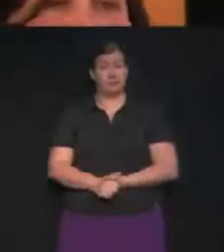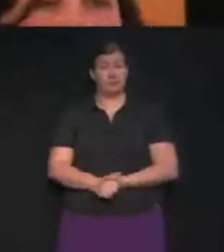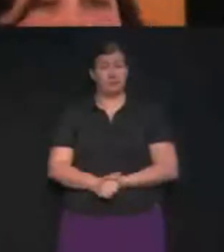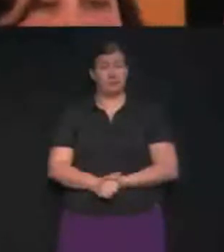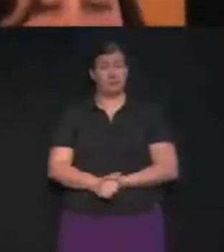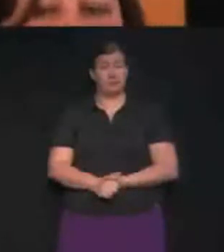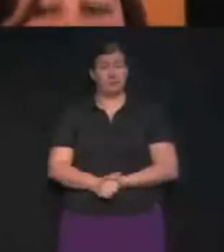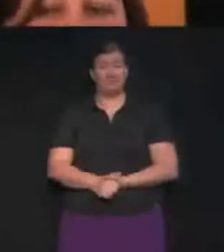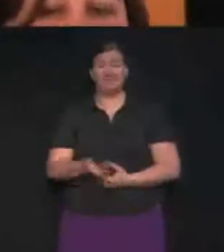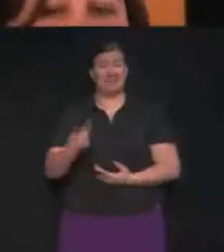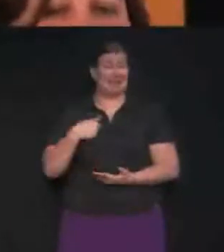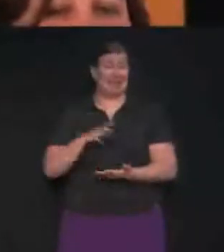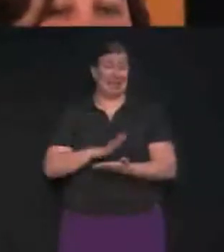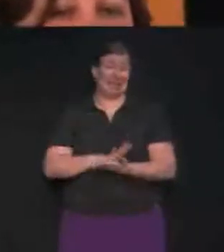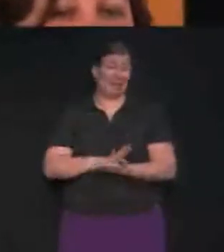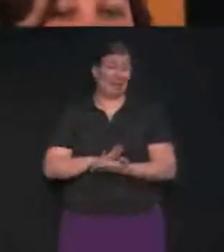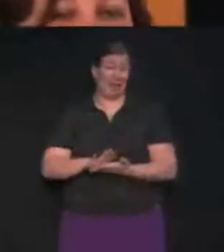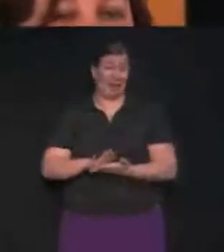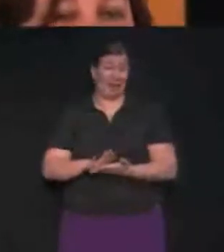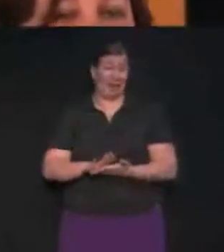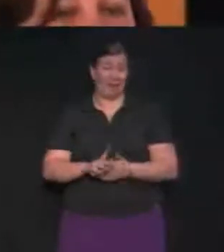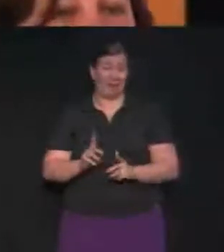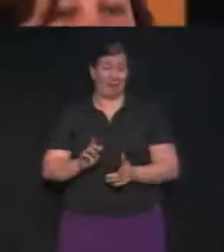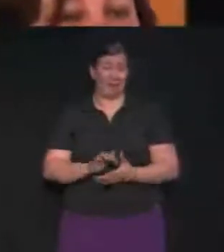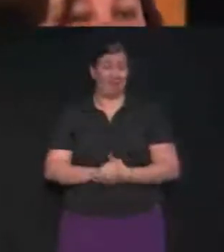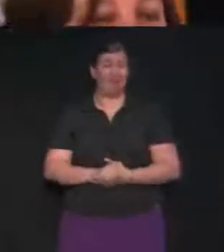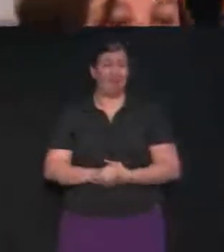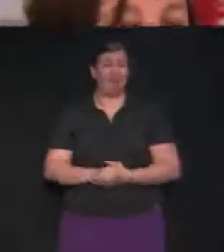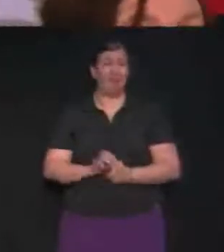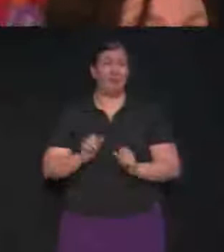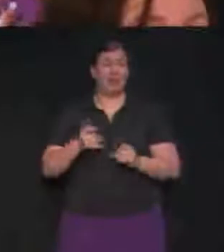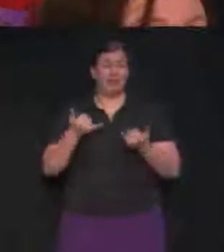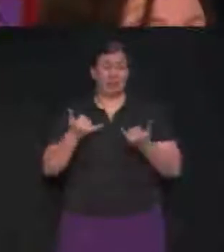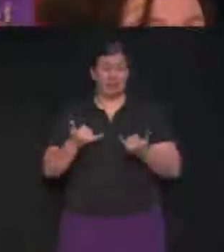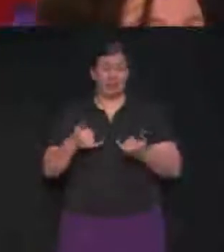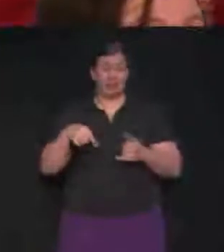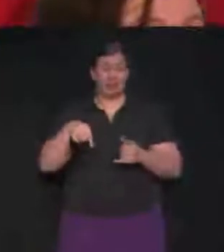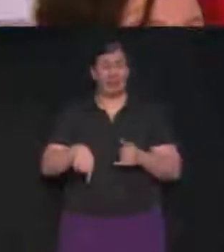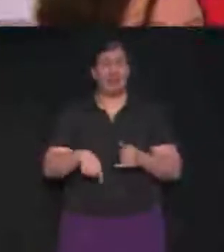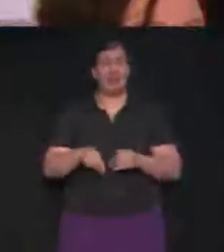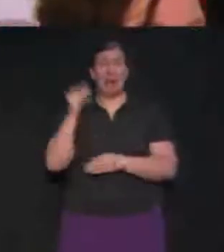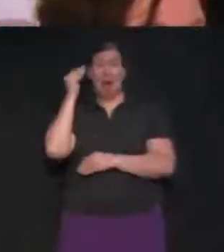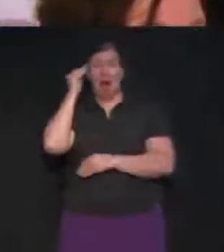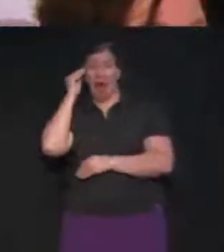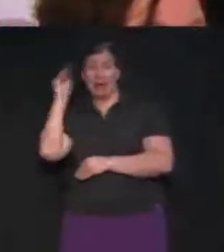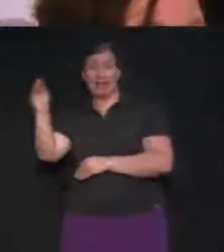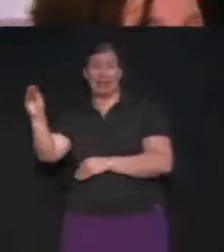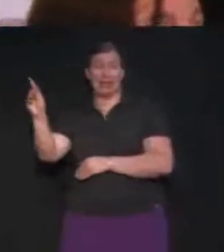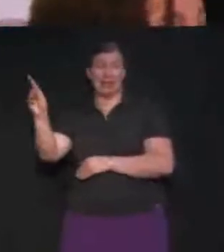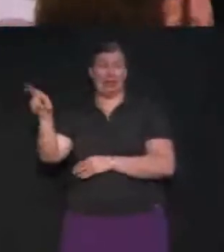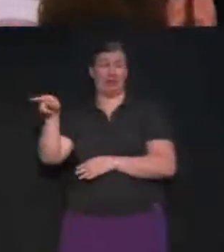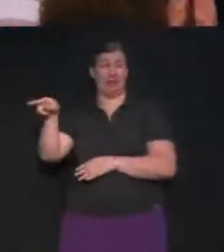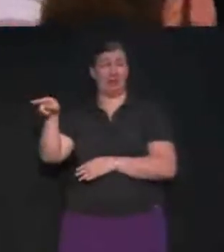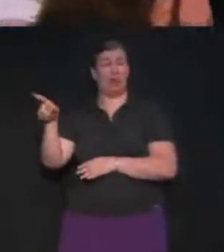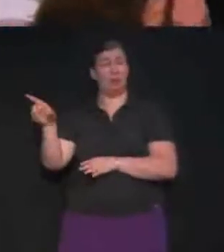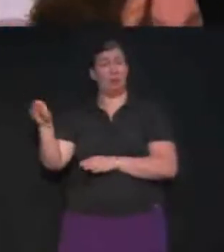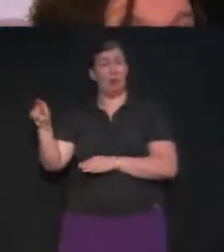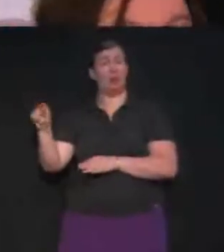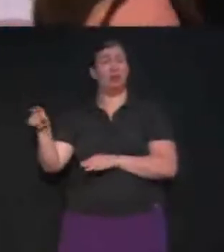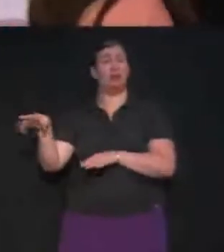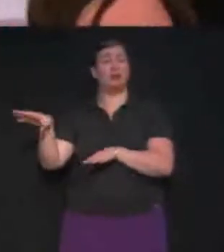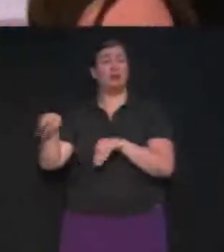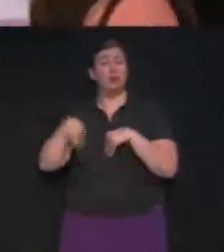es ist ganz einfach wenn ich hier akkreditiert werdet dann bekommt ihr